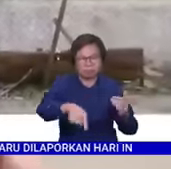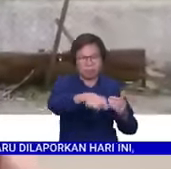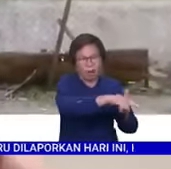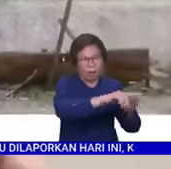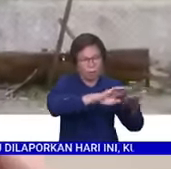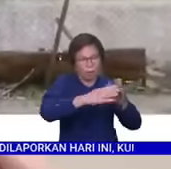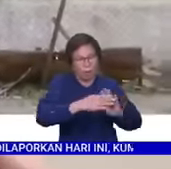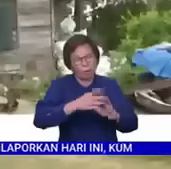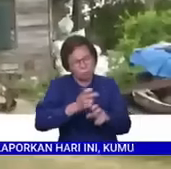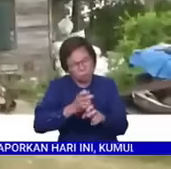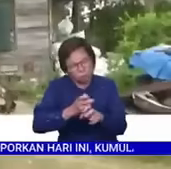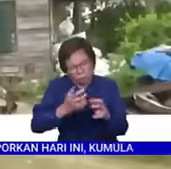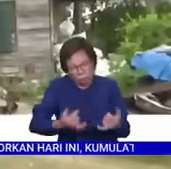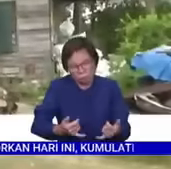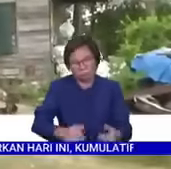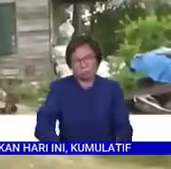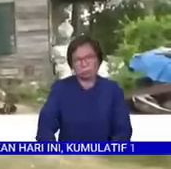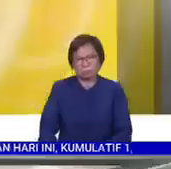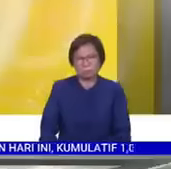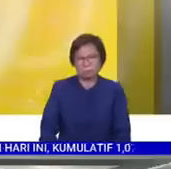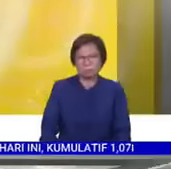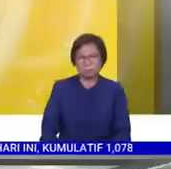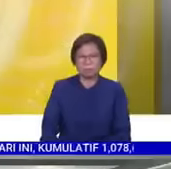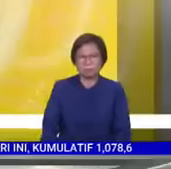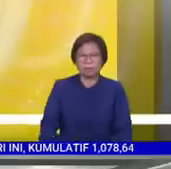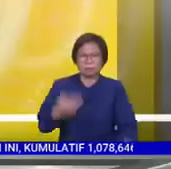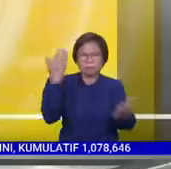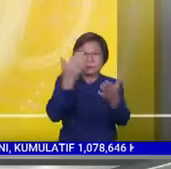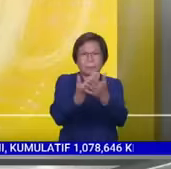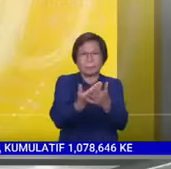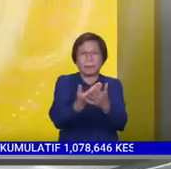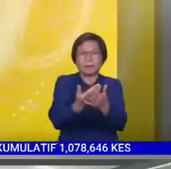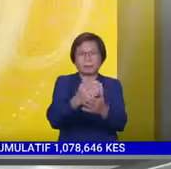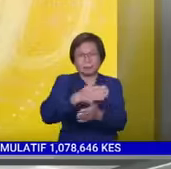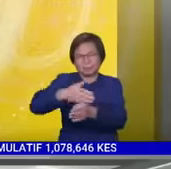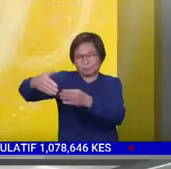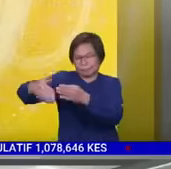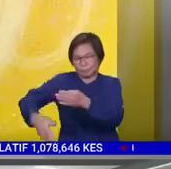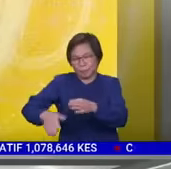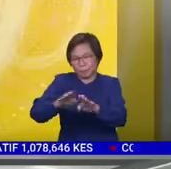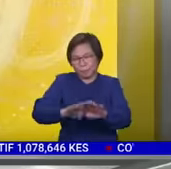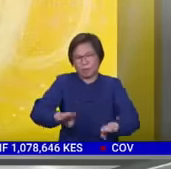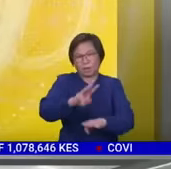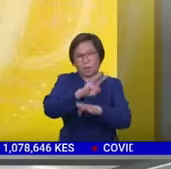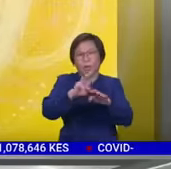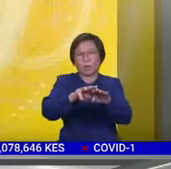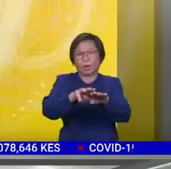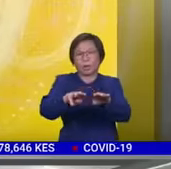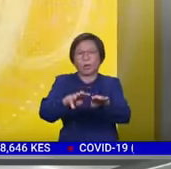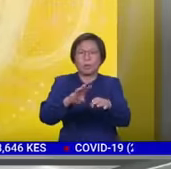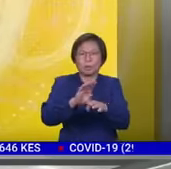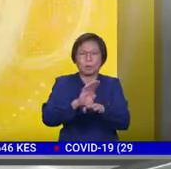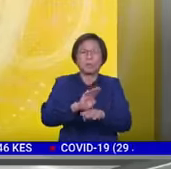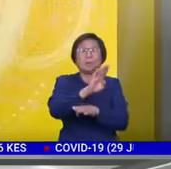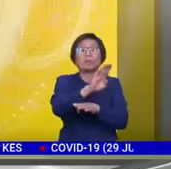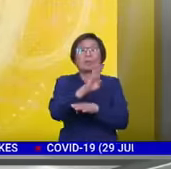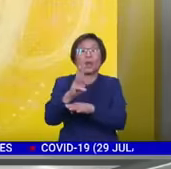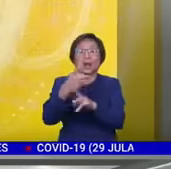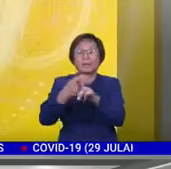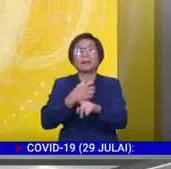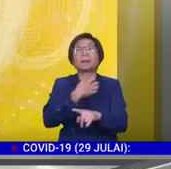mengalami kesusahan kang pakai ini saja paparan glitter wilayah dari perak Darul ridzuan